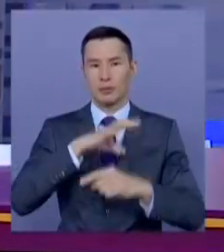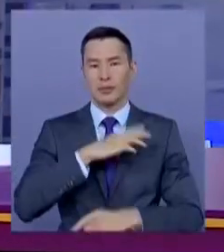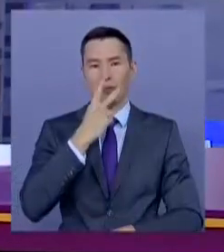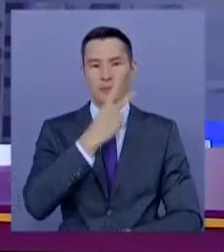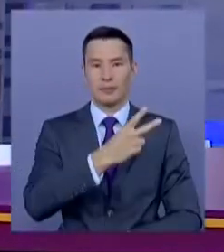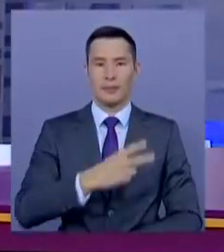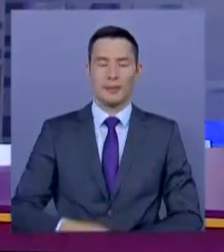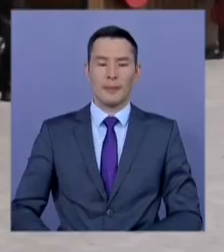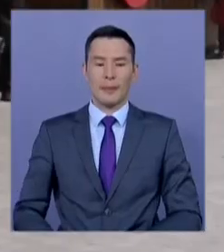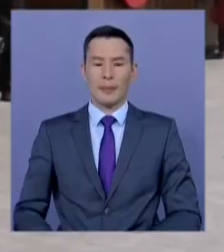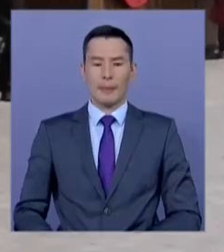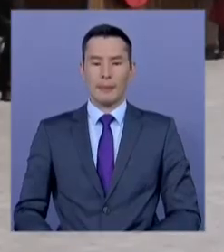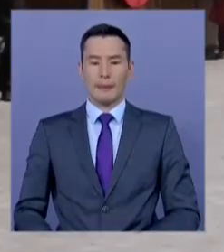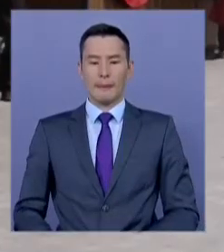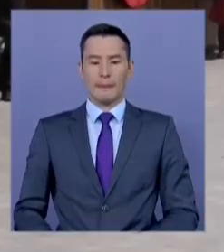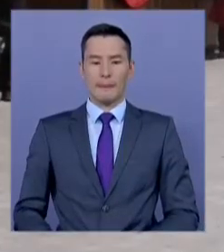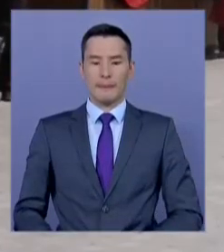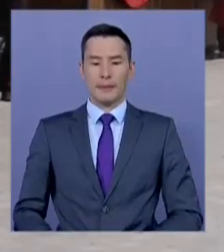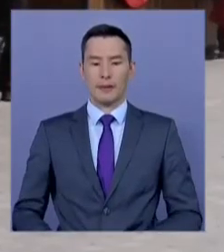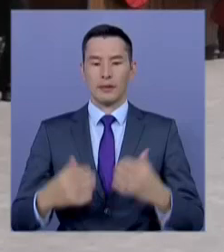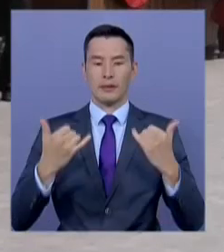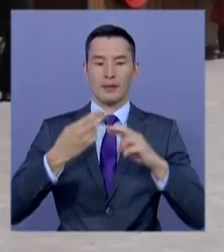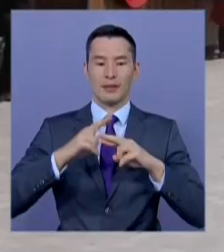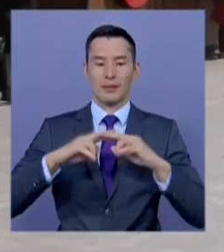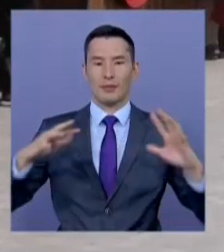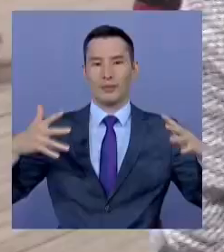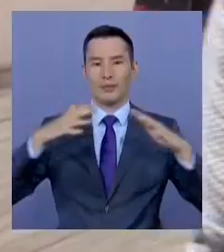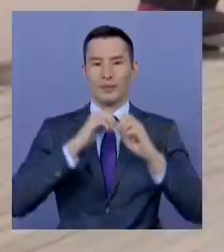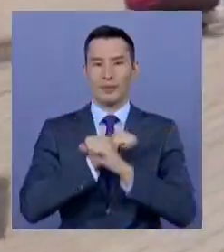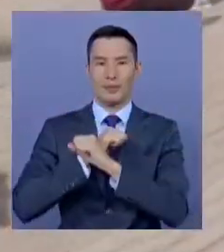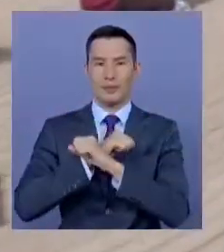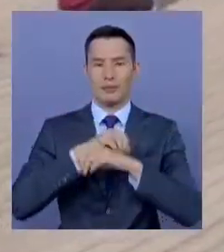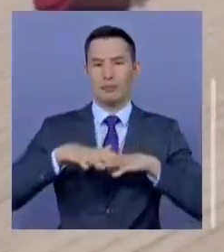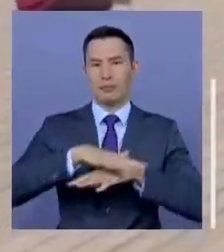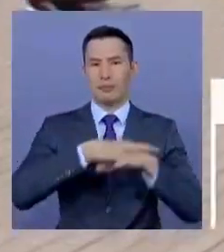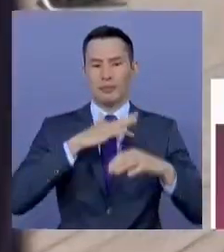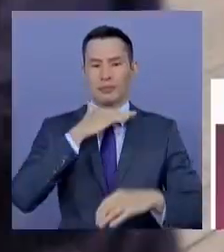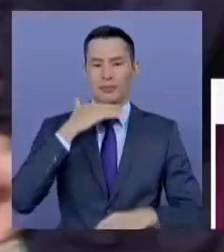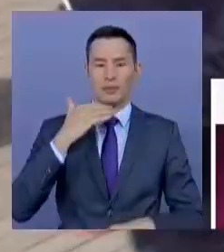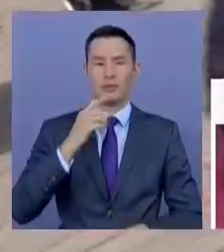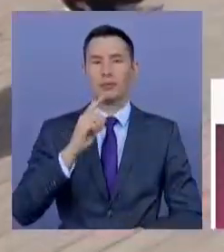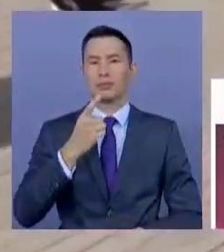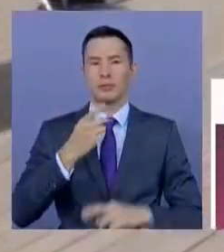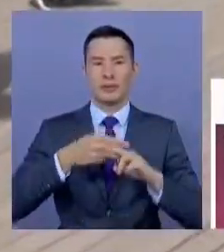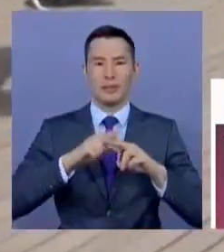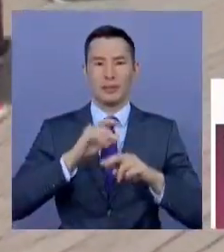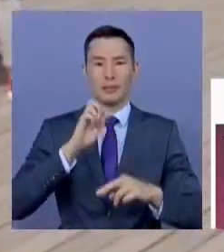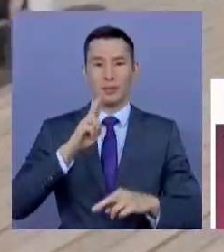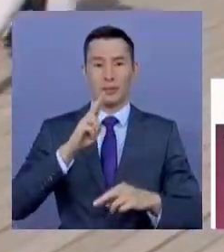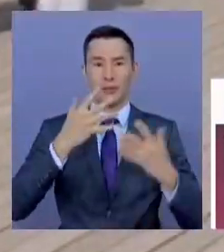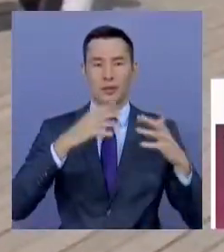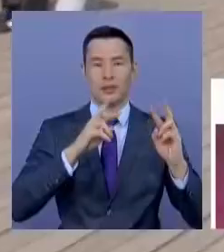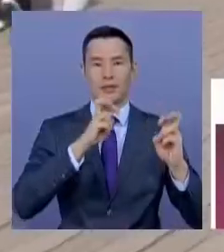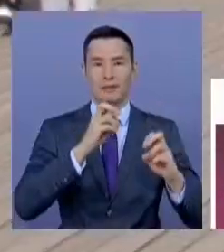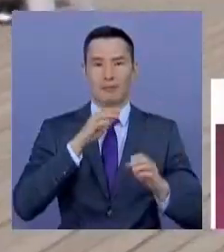Толығырақ тарқатсын. Бүгін Шымбұлақ Таушанға курортында адам өте көп, бұл тегінен тегін емес өткені Шымбұлақ 65 жасқа